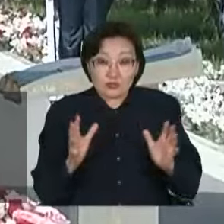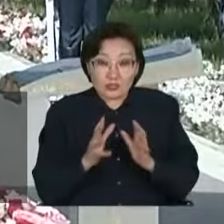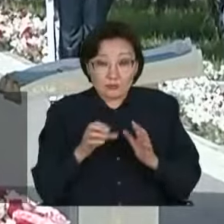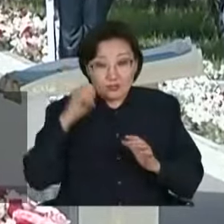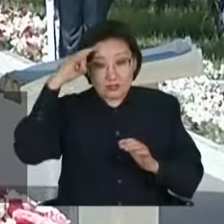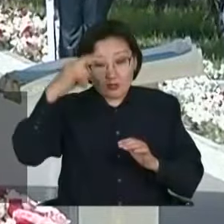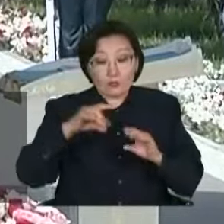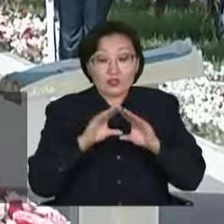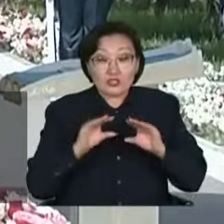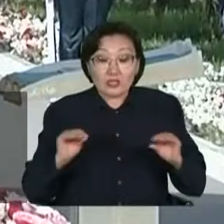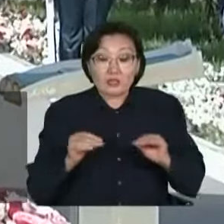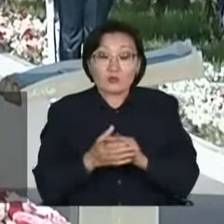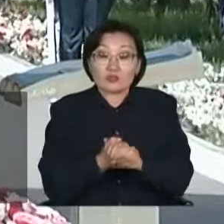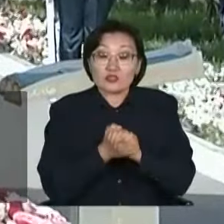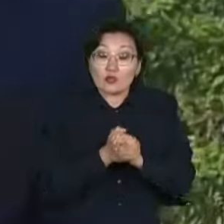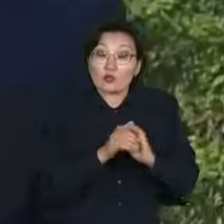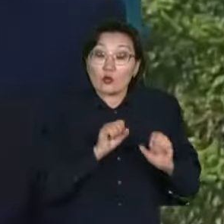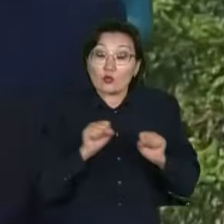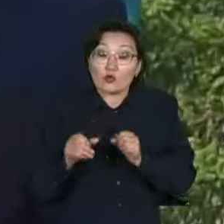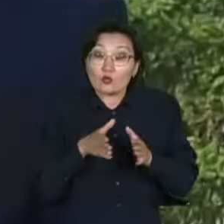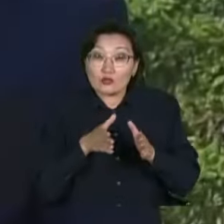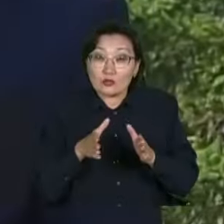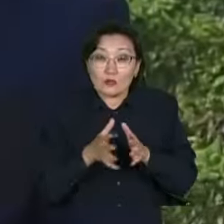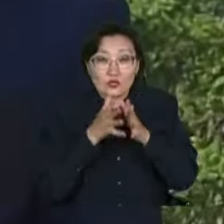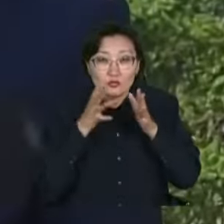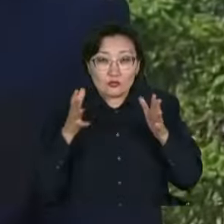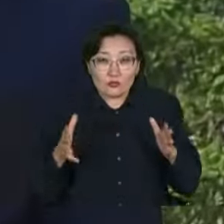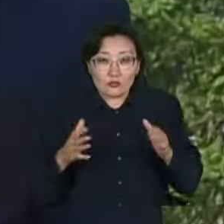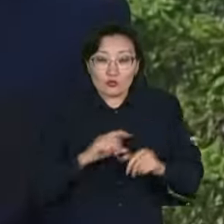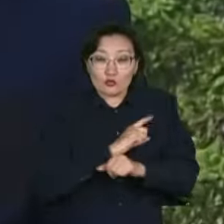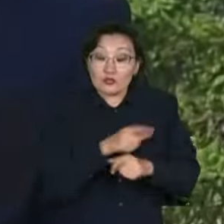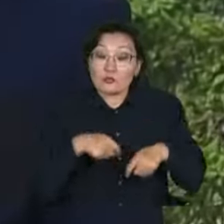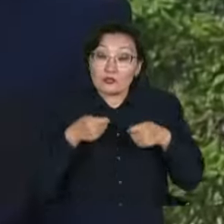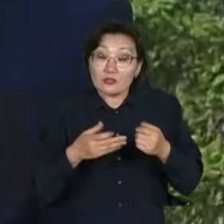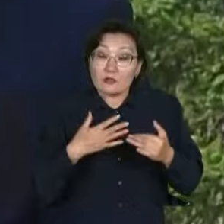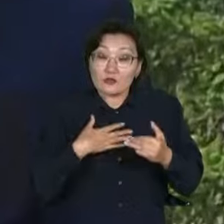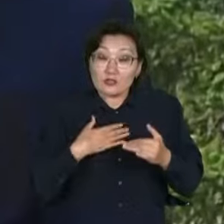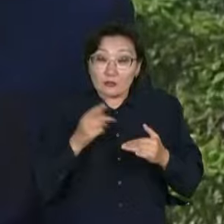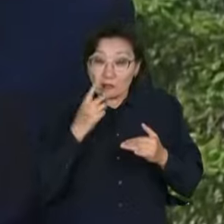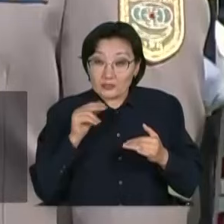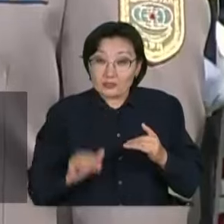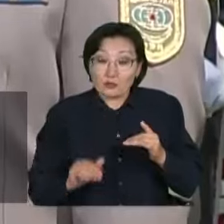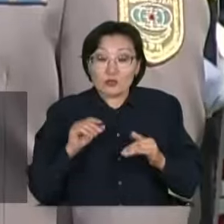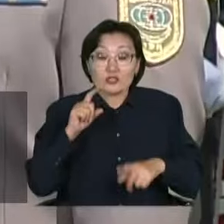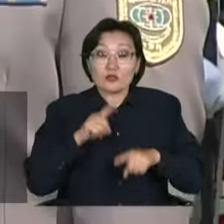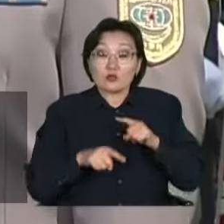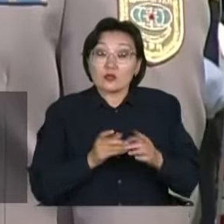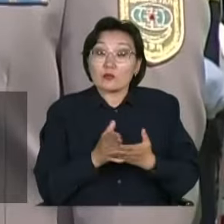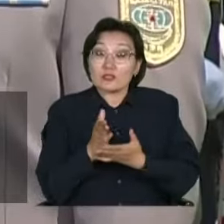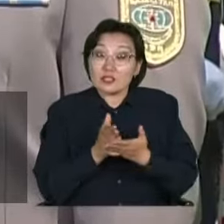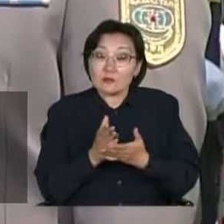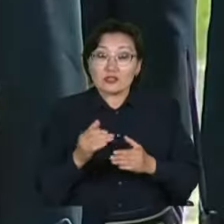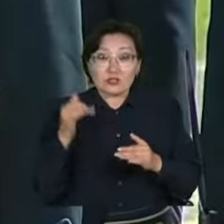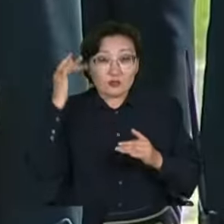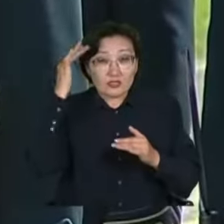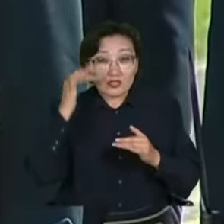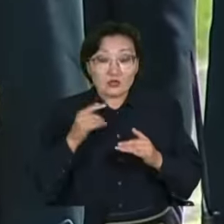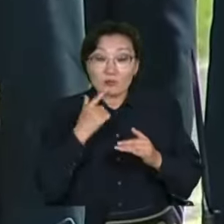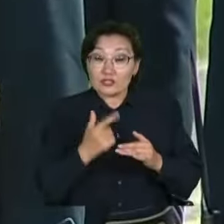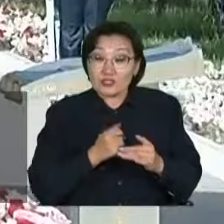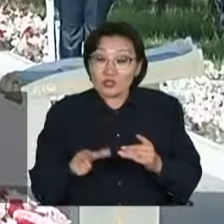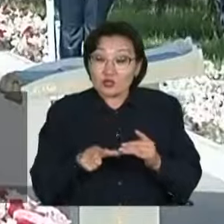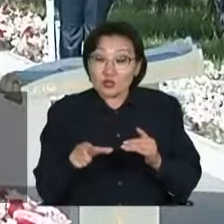еліміздің тыныштығы мен тұтастығын қорғау жолында үлкен жігер береді. Мен бала кезімнен отанға қызмет етуді армандап, әскери